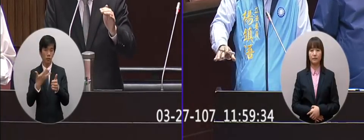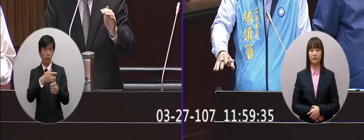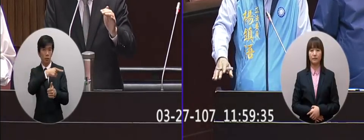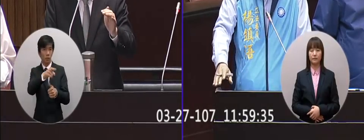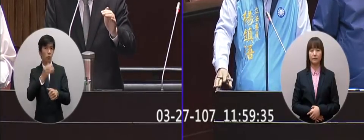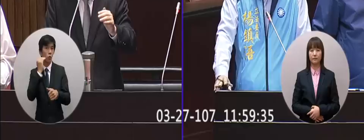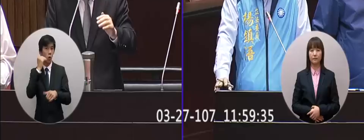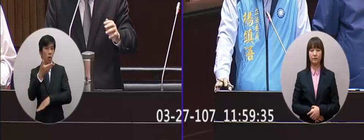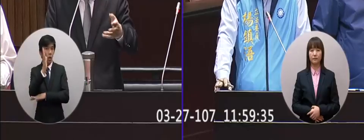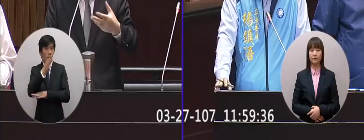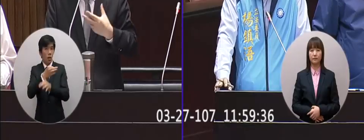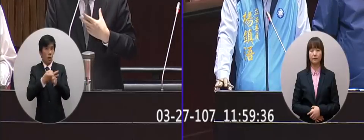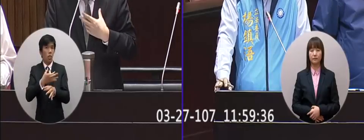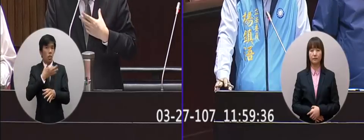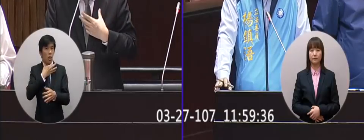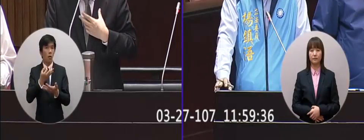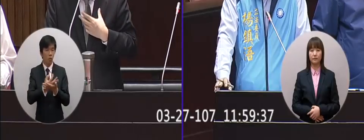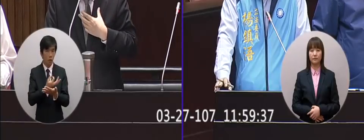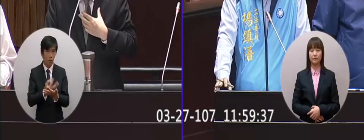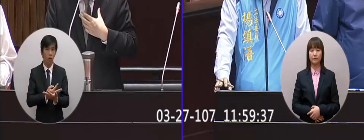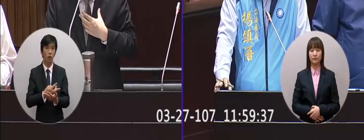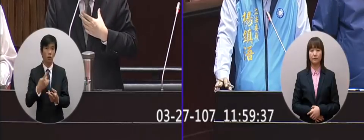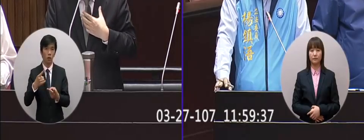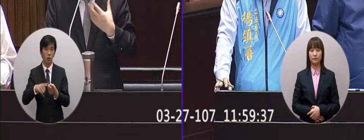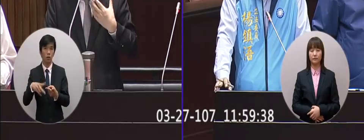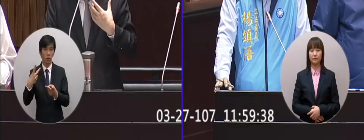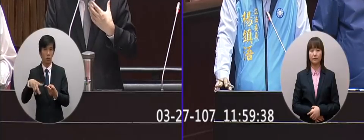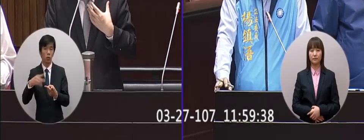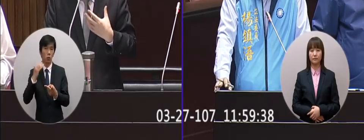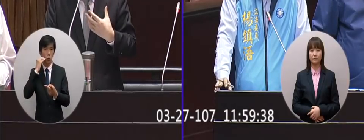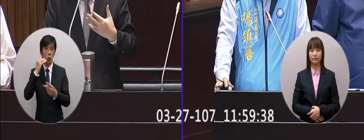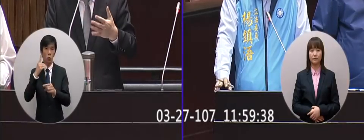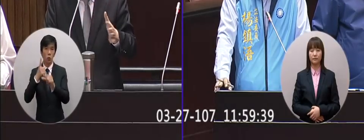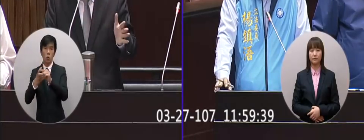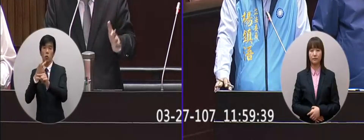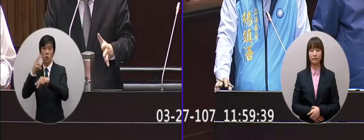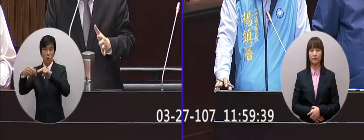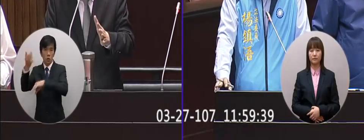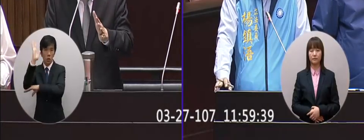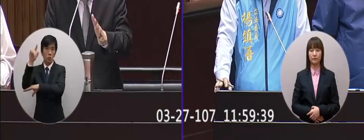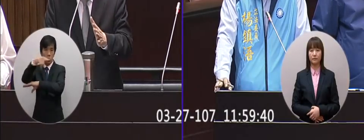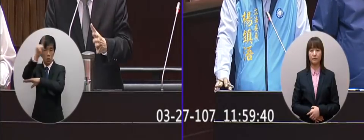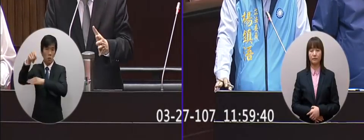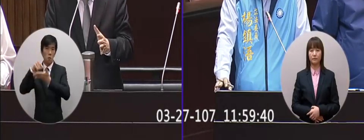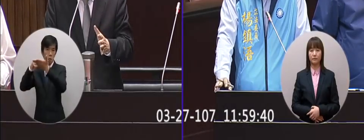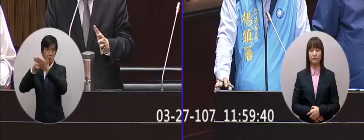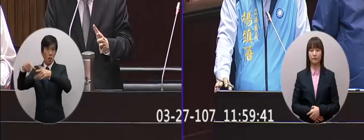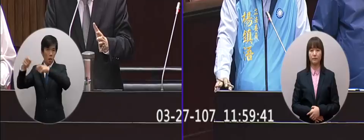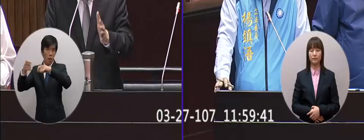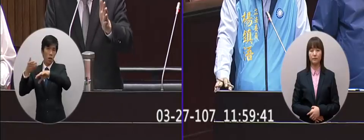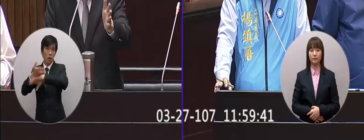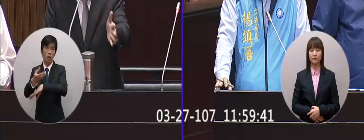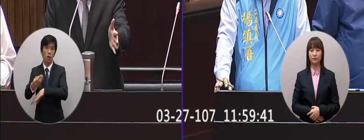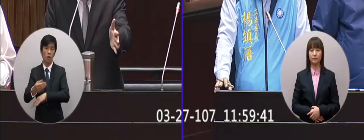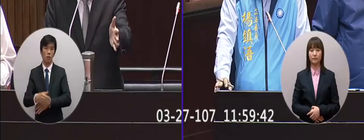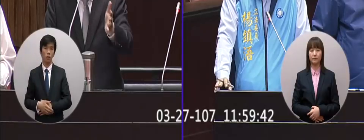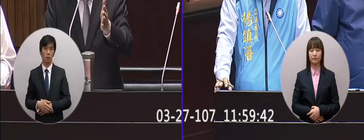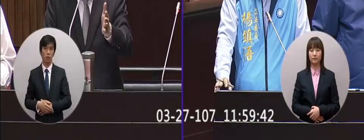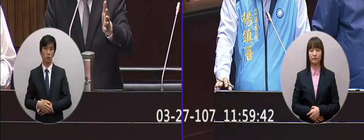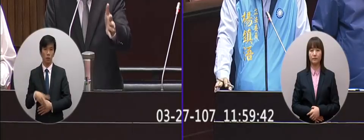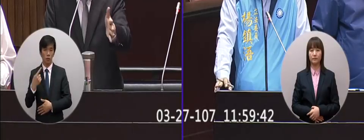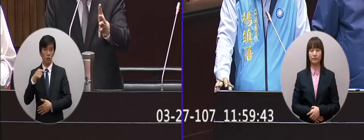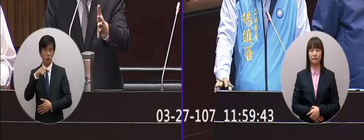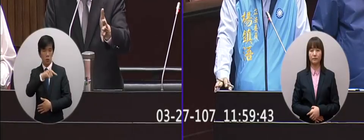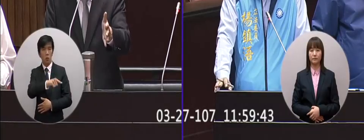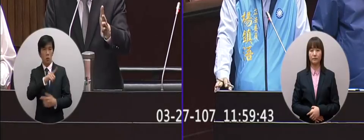政府的经费不足，又或者是没有办法申请到行政院相关部会的计划的话，那个建设又